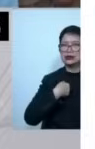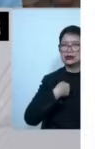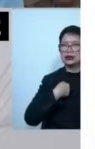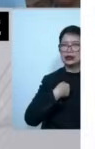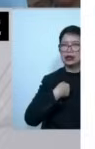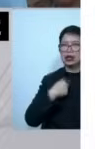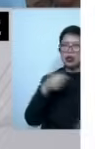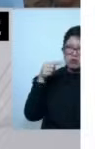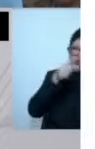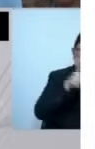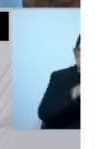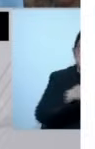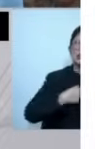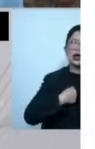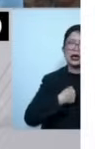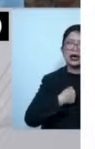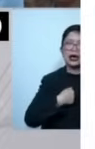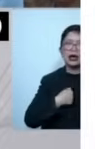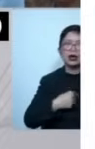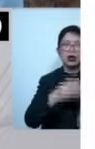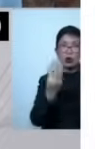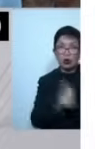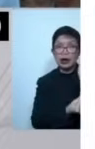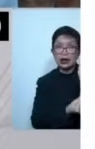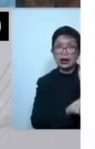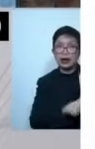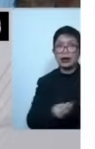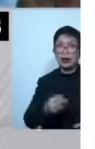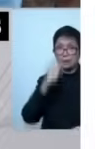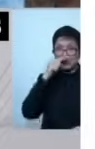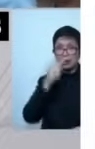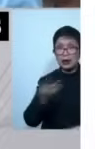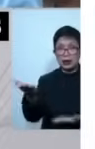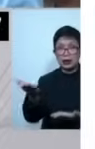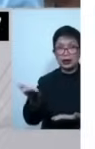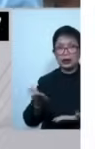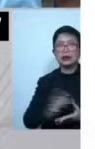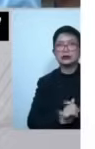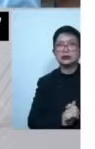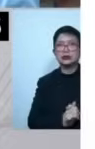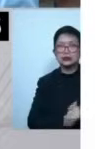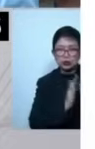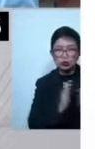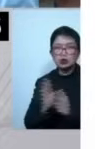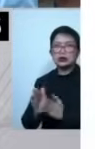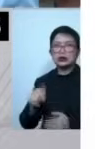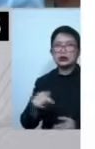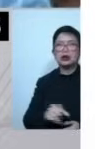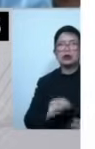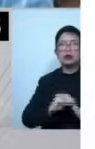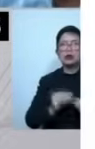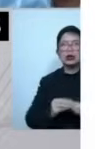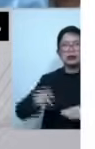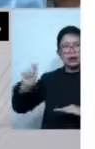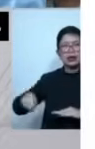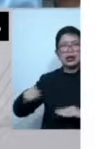ekspresi ketidakpercayaan itu bisa muncul, serangan-serangan seperti itu muncul. Dan itu hal yang wajar, kemudian